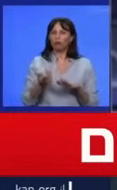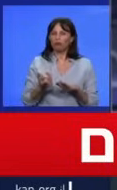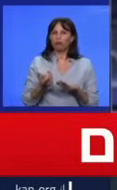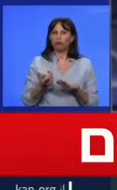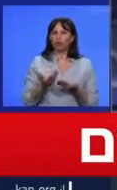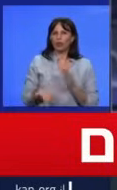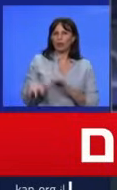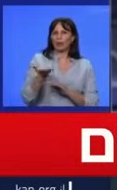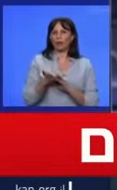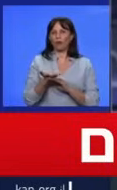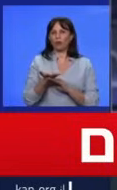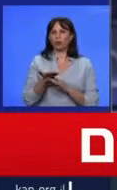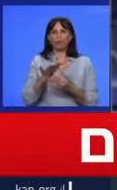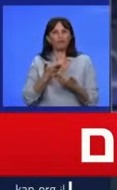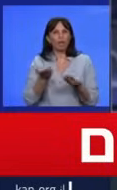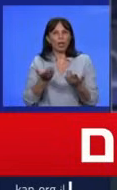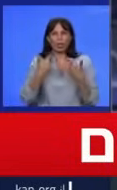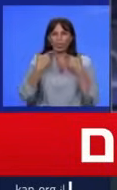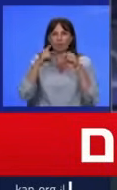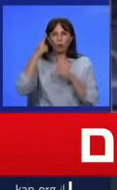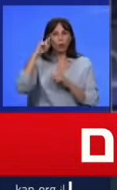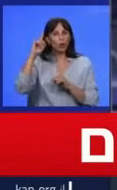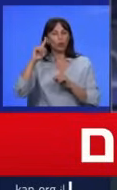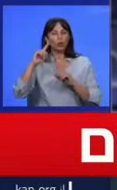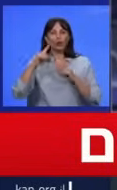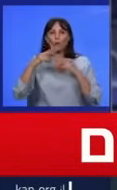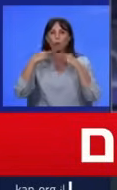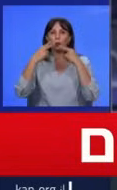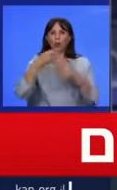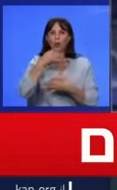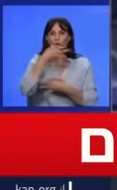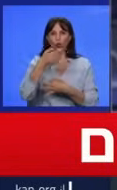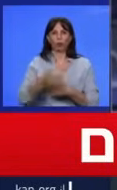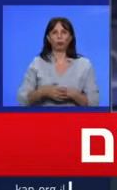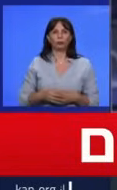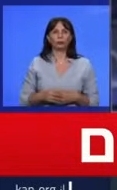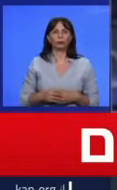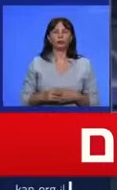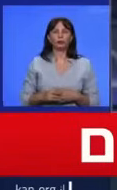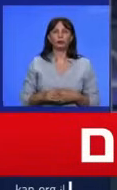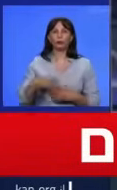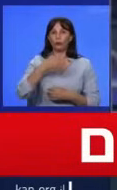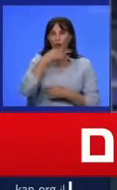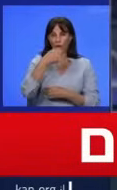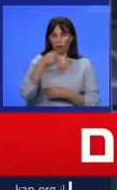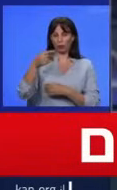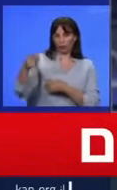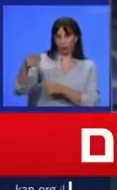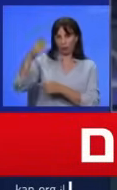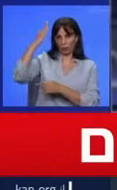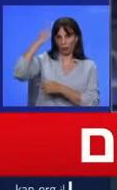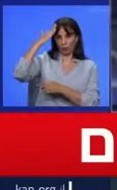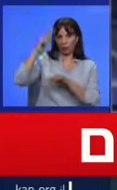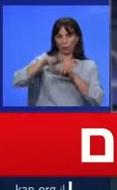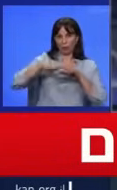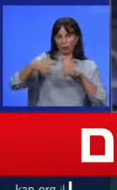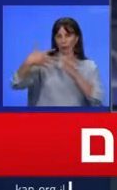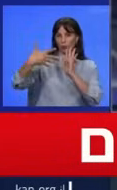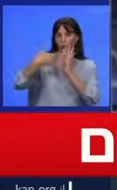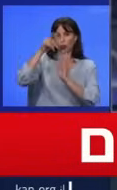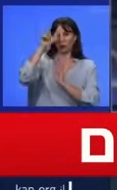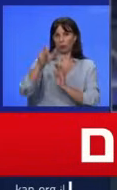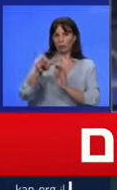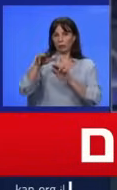ואין הסבר רגיוני שפותר את השאלות האלה. האם אתה מכיר סיטואציה שבה בודקים אדם במצב